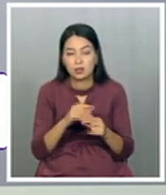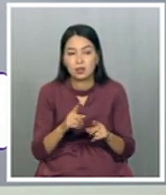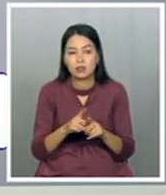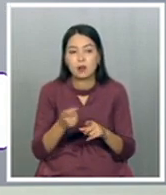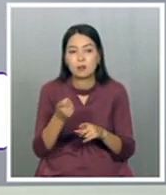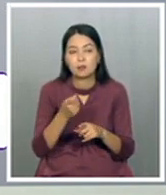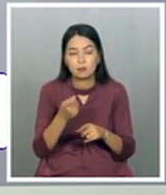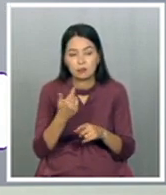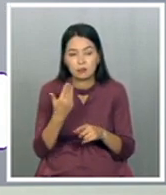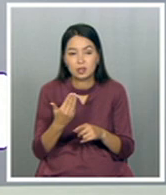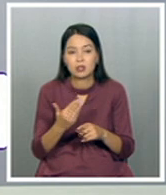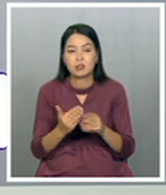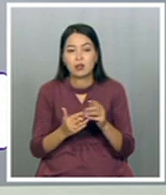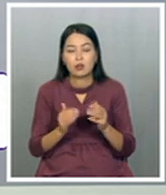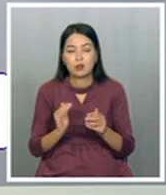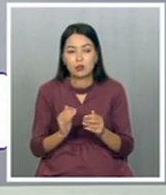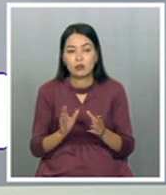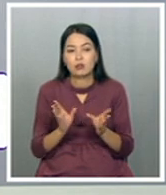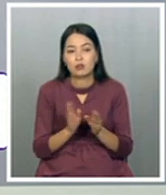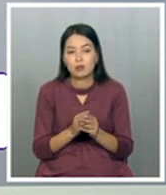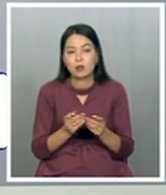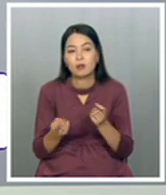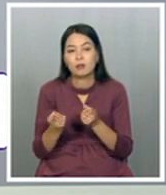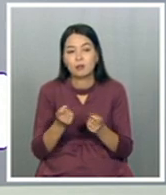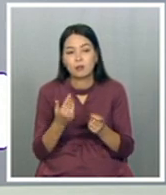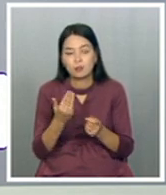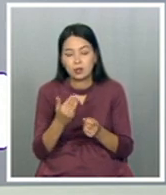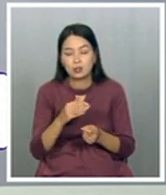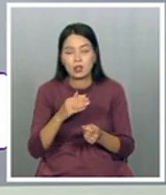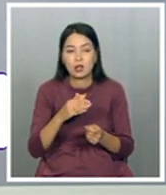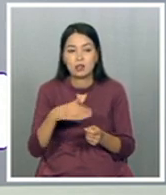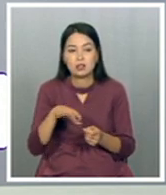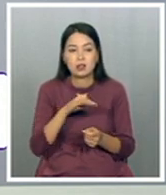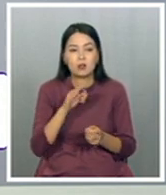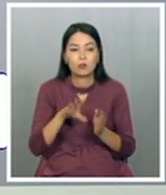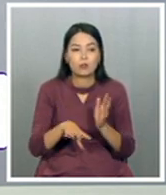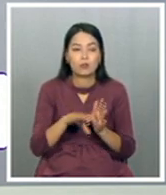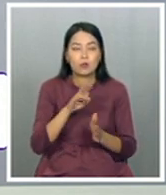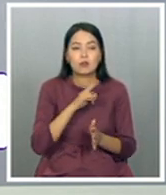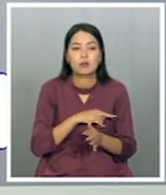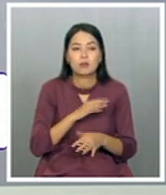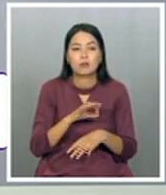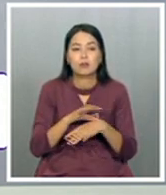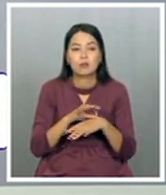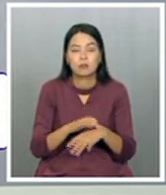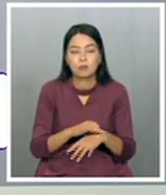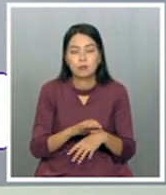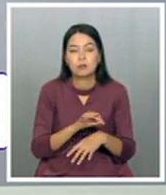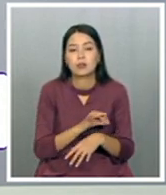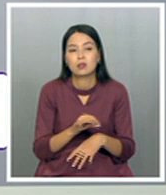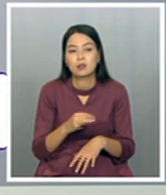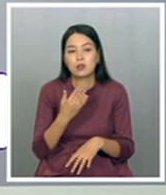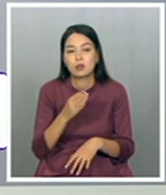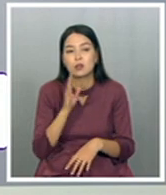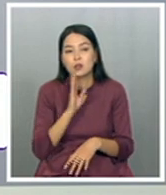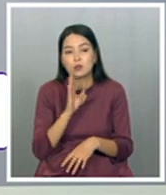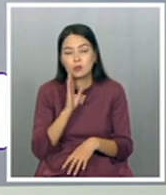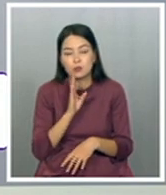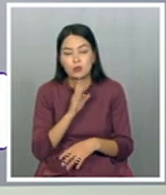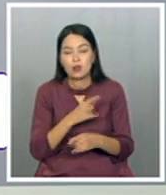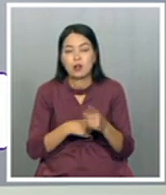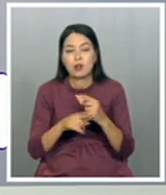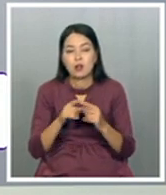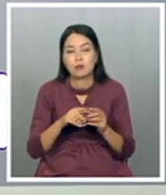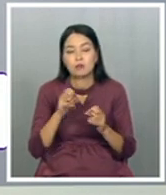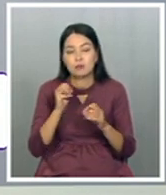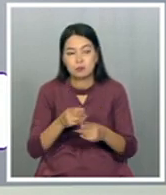бағытталып тұрады. Соның әсерінен бидайда транспирация үдерісі баяу жүреді де, олар өз бойында суды қалыпты деңгейде ұстап